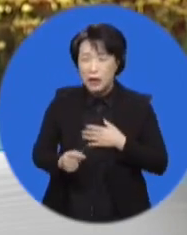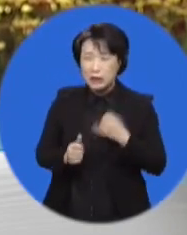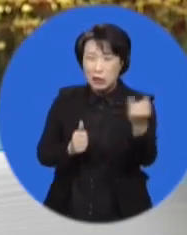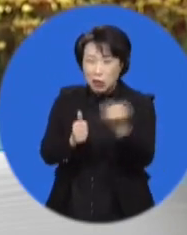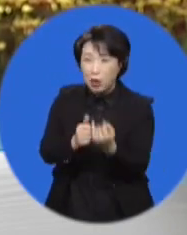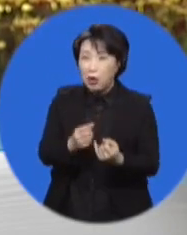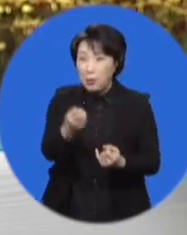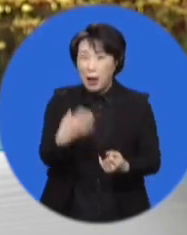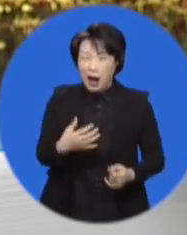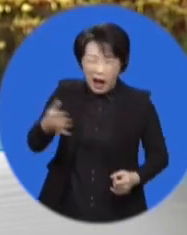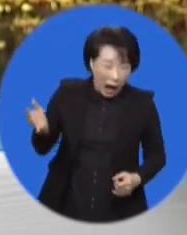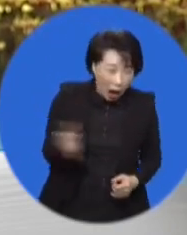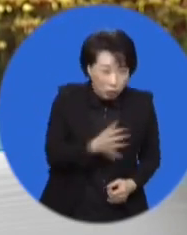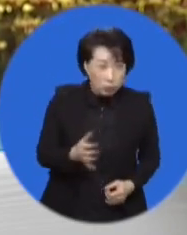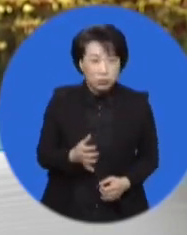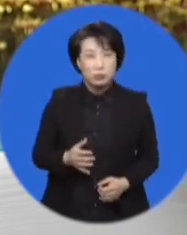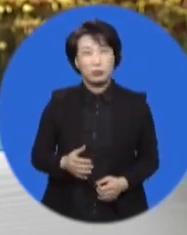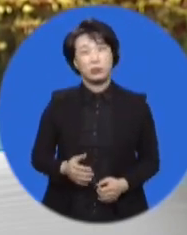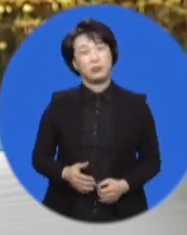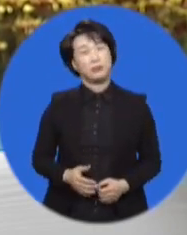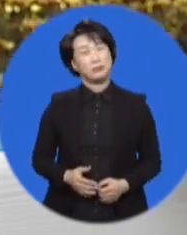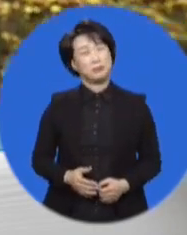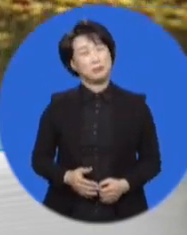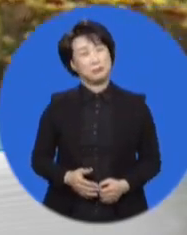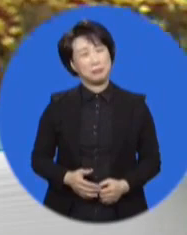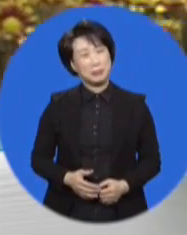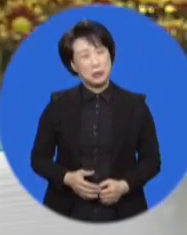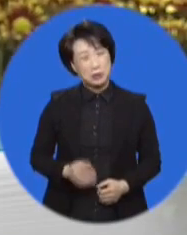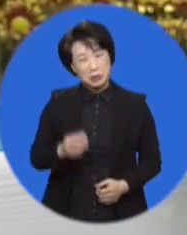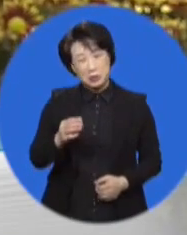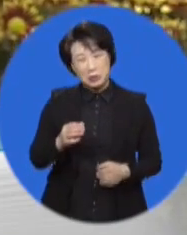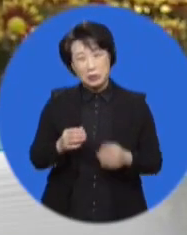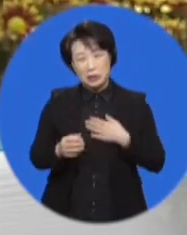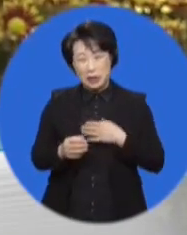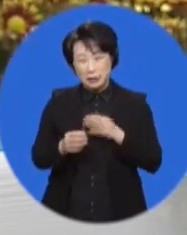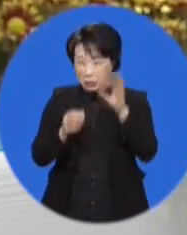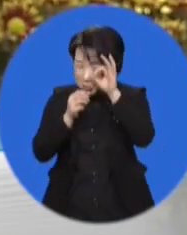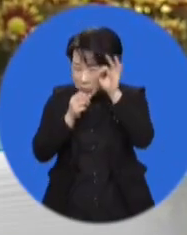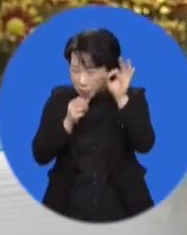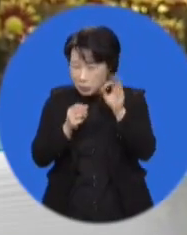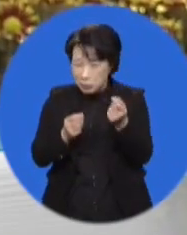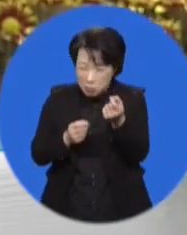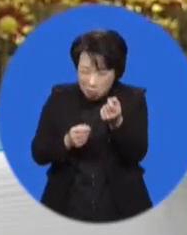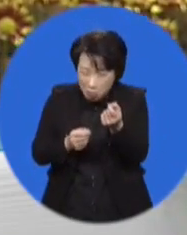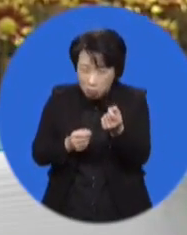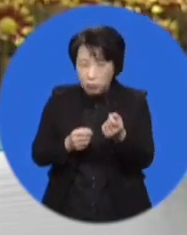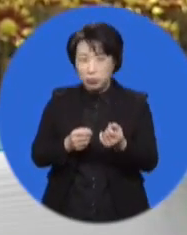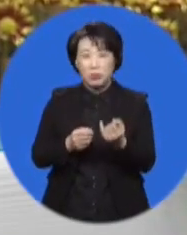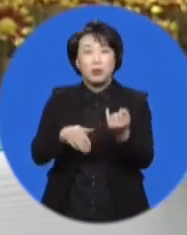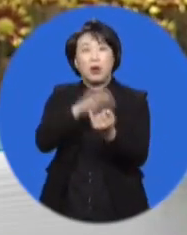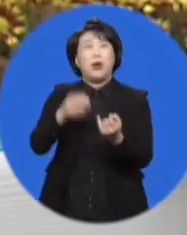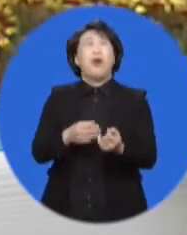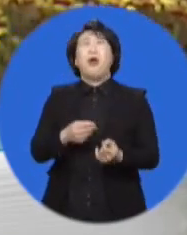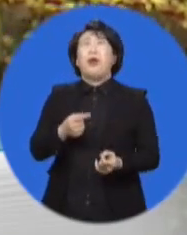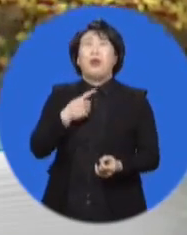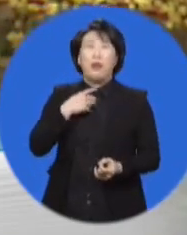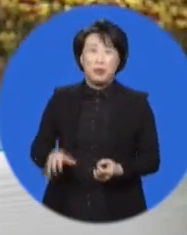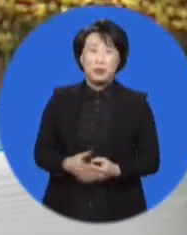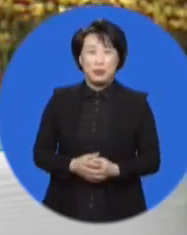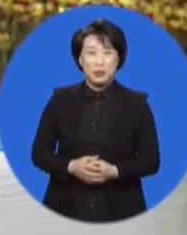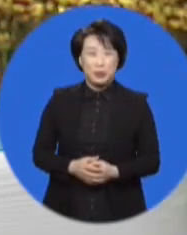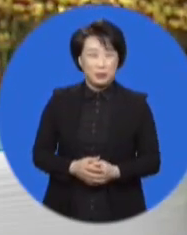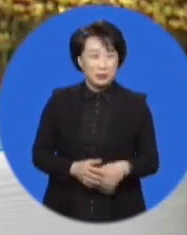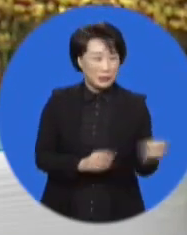사람을 보질 못했어. 이만큼도 눈길을 주는 사람 내 보지도 못했다니까 진짜. 이런데 뭘